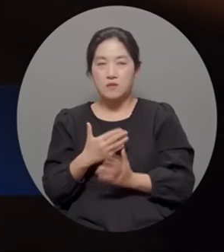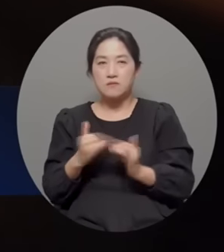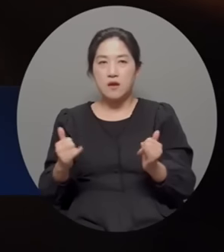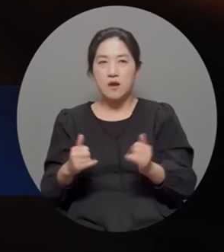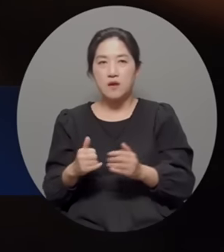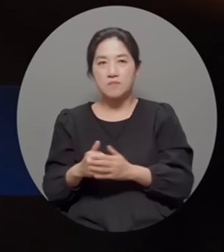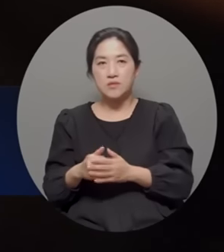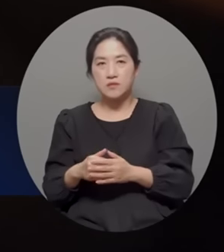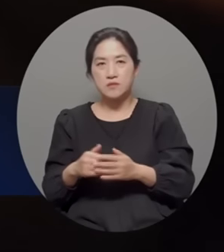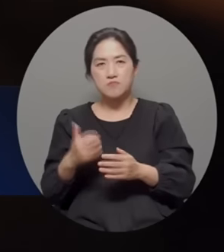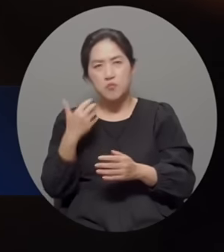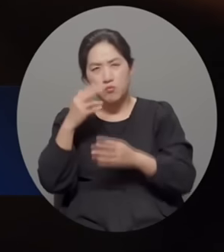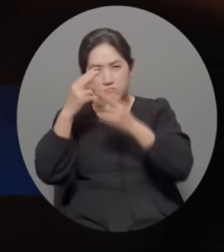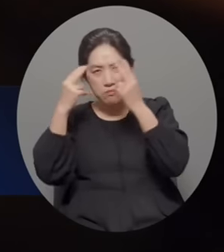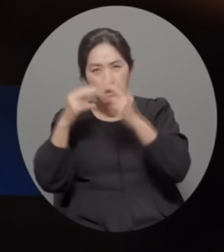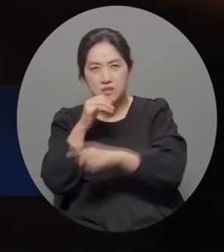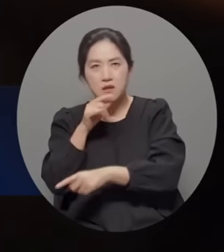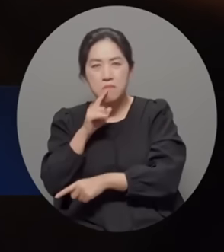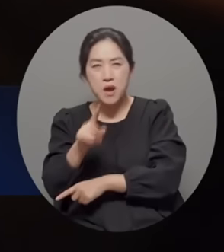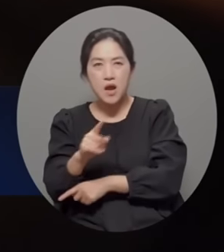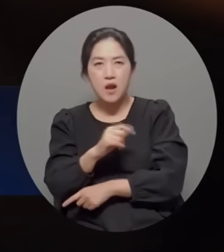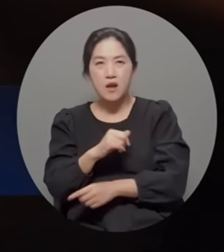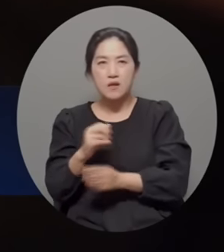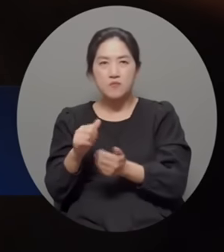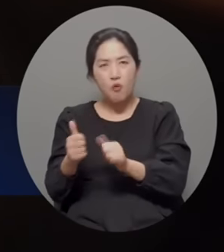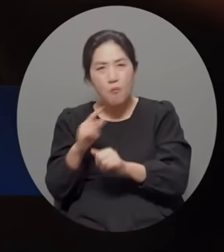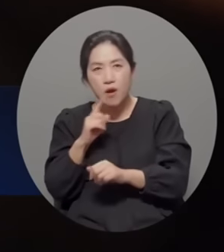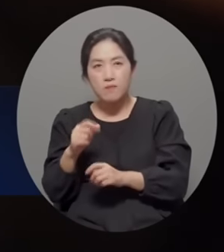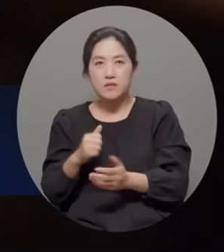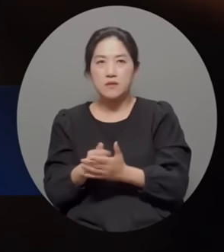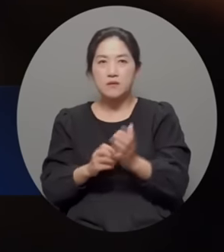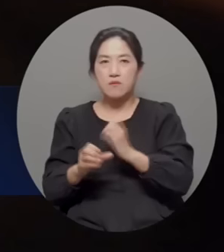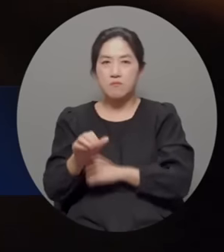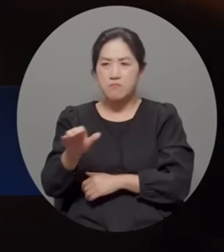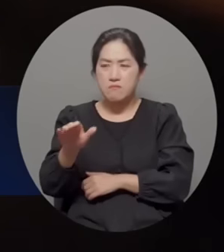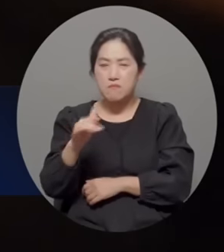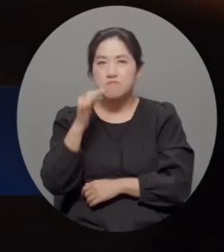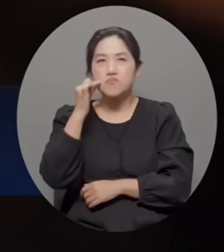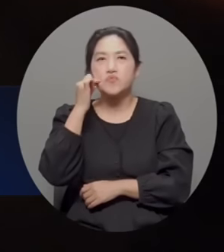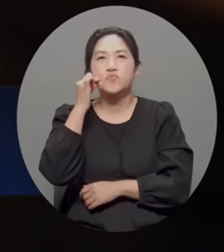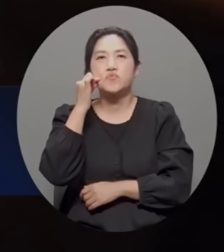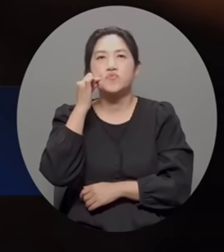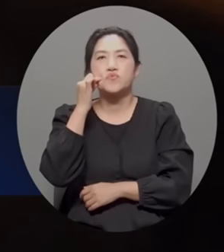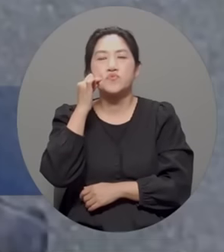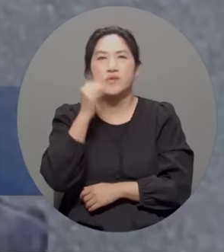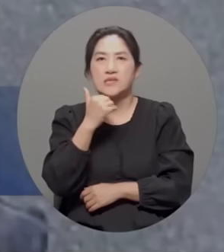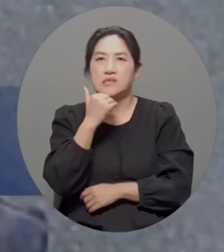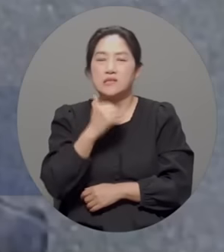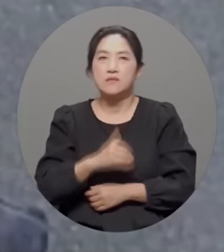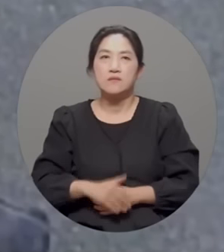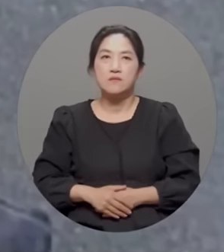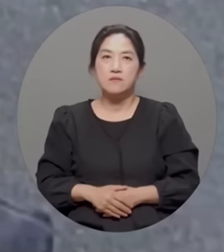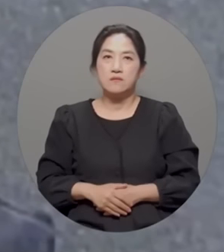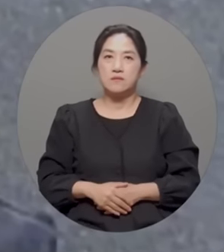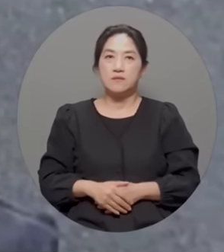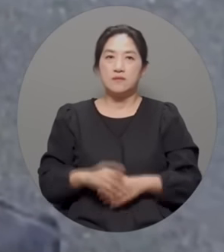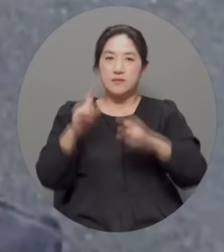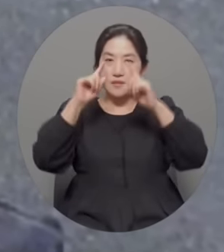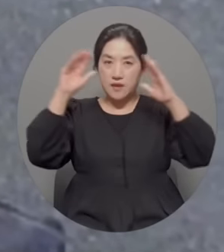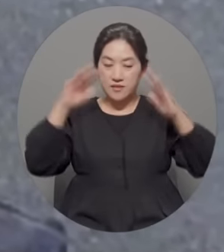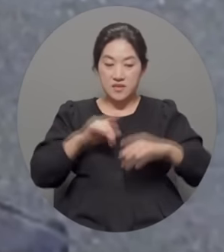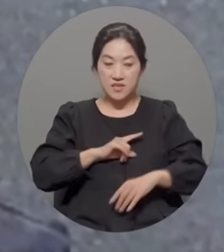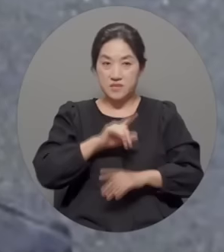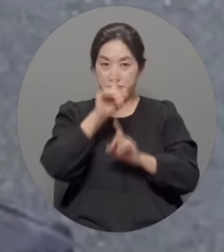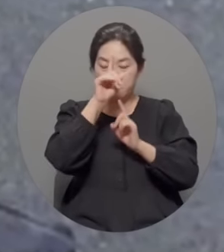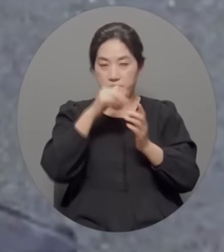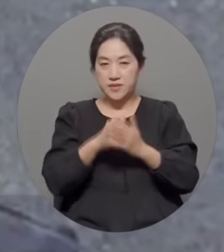이렇게 말을 하다 보니까 제가 거기서 더 뭐라 할 수 없던 상황이었습니다. 대학생 이모 씨도